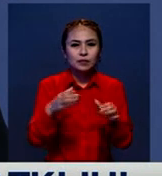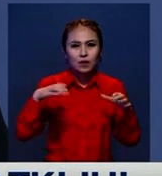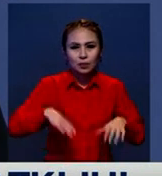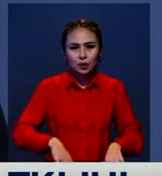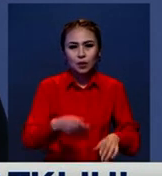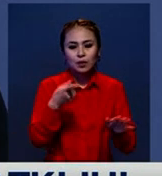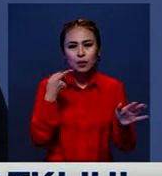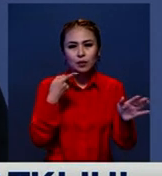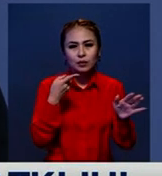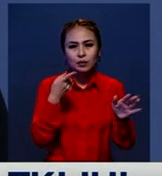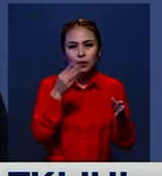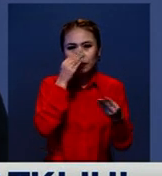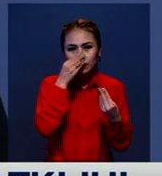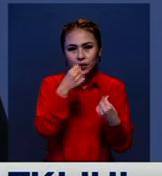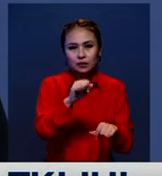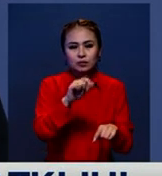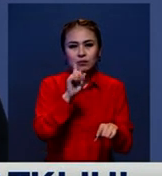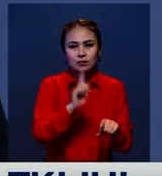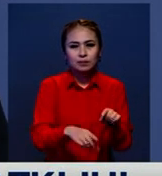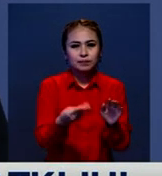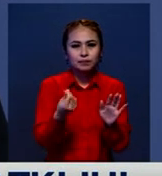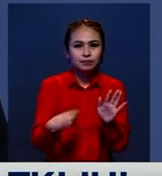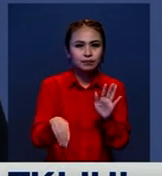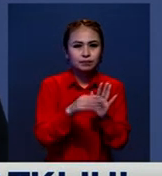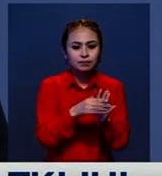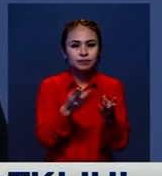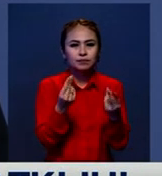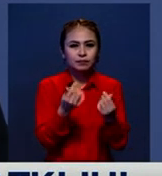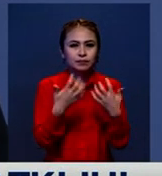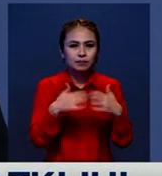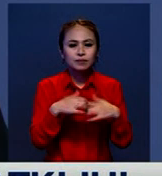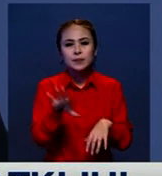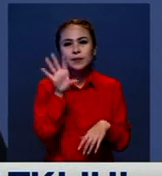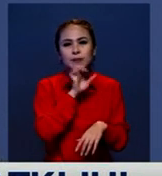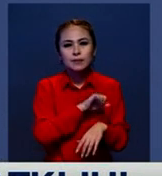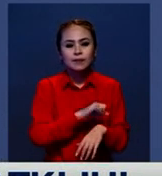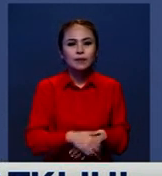толтыруға пайдаланып, жүйелі түрде пара алып, бюджет қаржысын жымқырды.